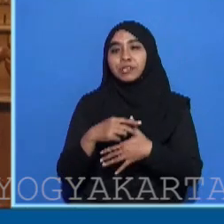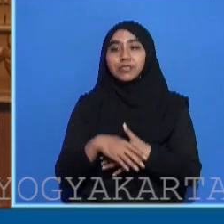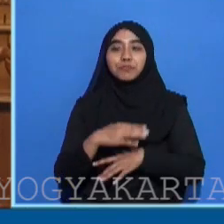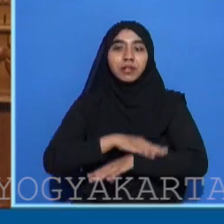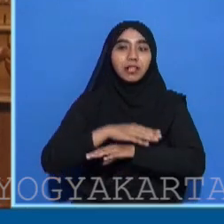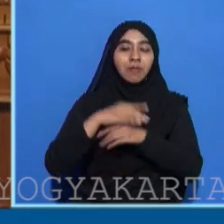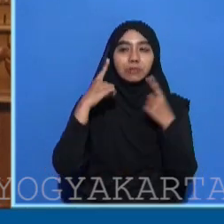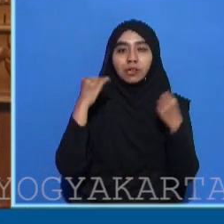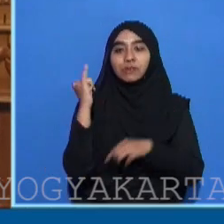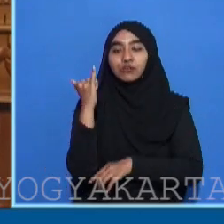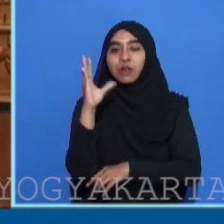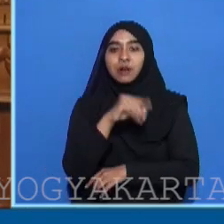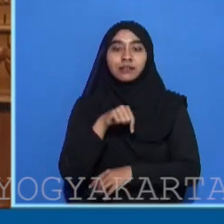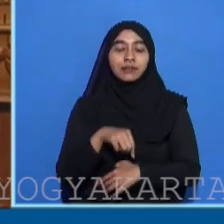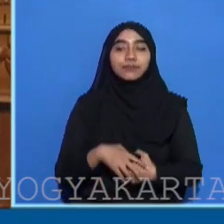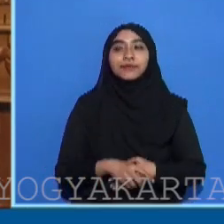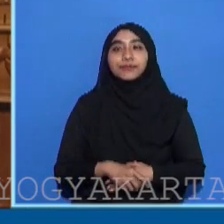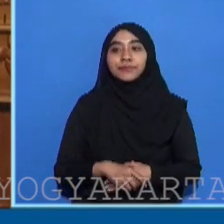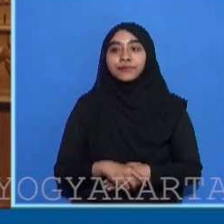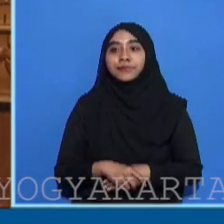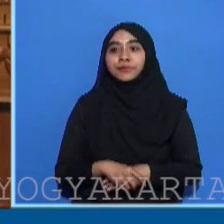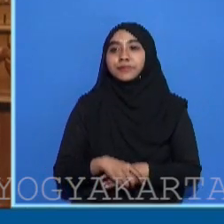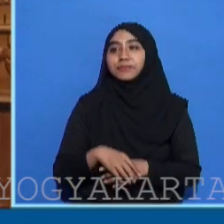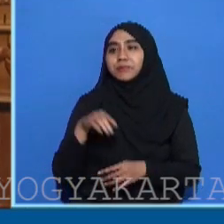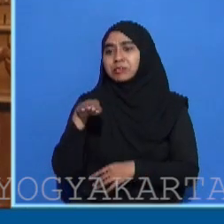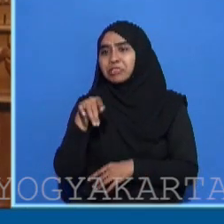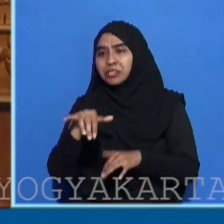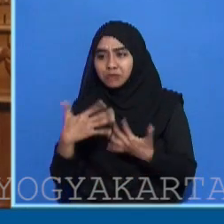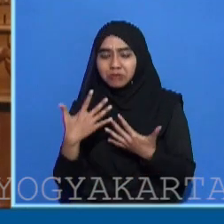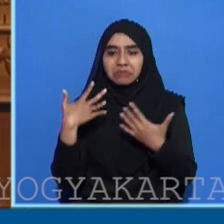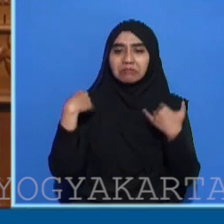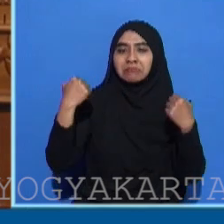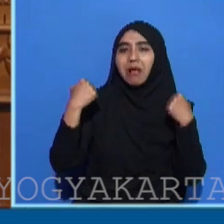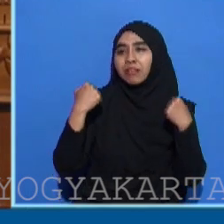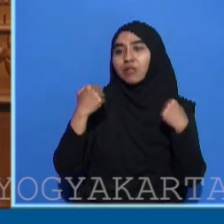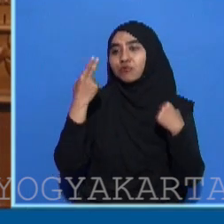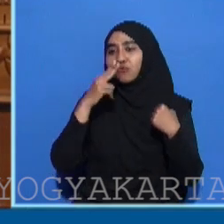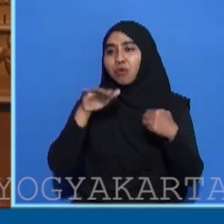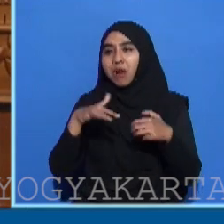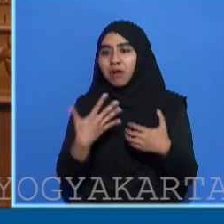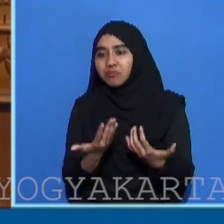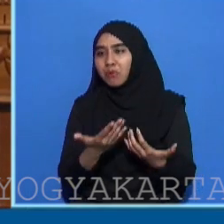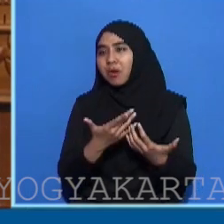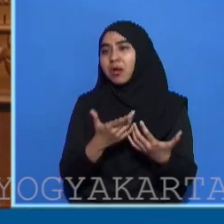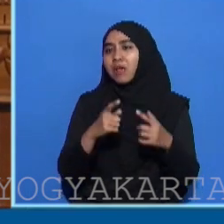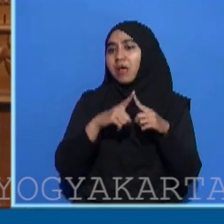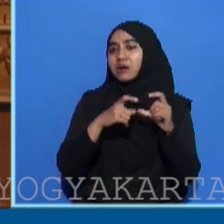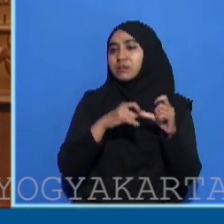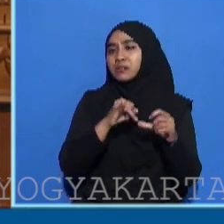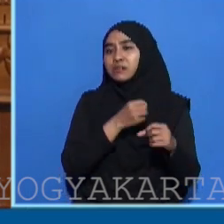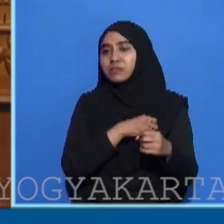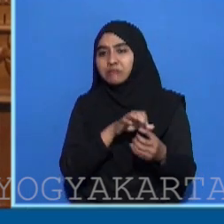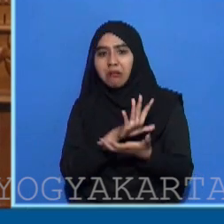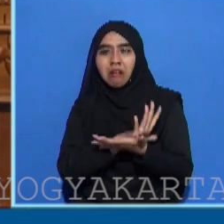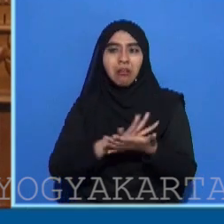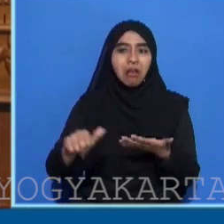para pemirsa kandetan di sini pun ingkang Sae kangge kasarasan mrikinipun kanggeng ganjaraken Asih tanaman Katu kata di pohon